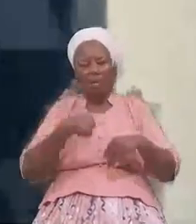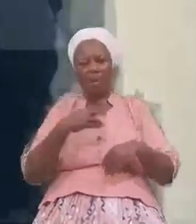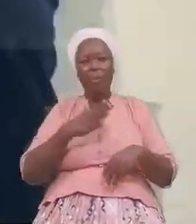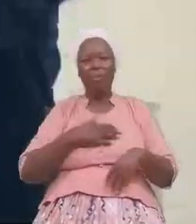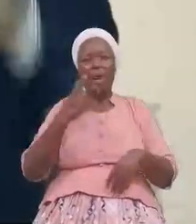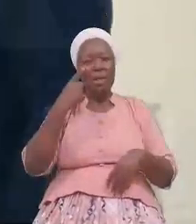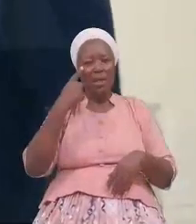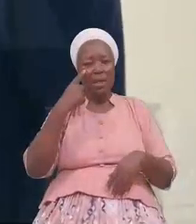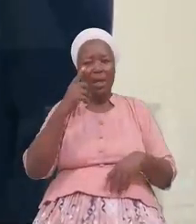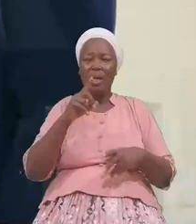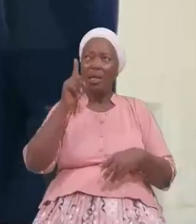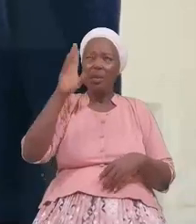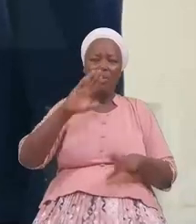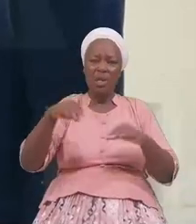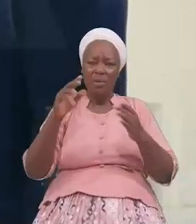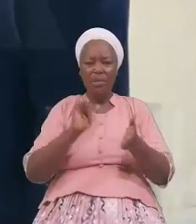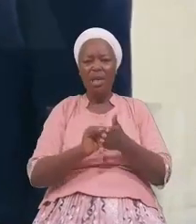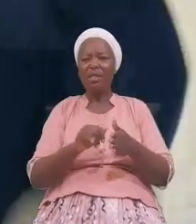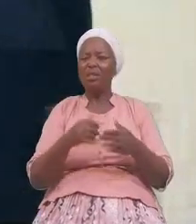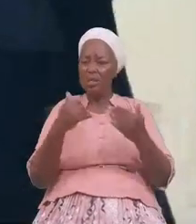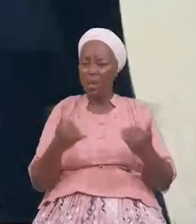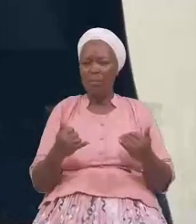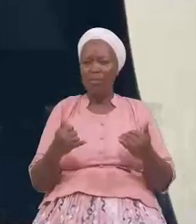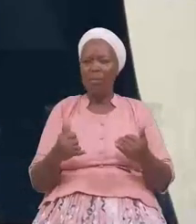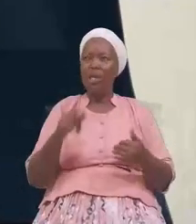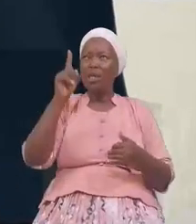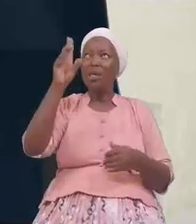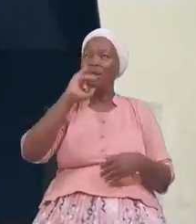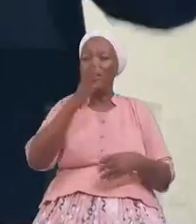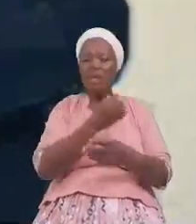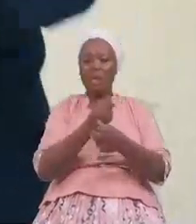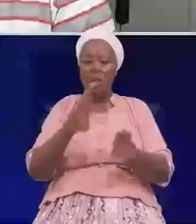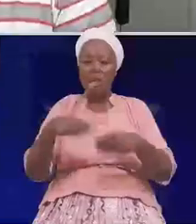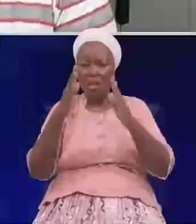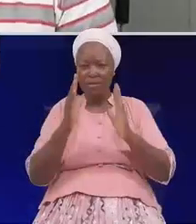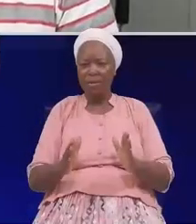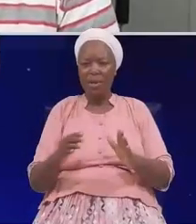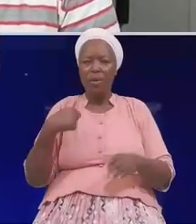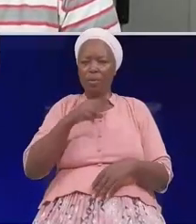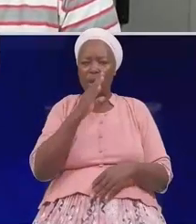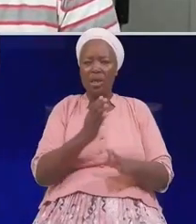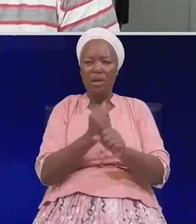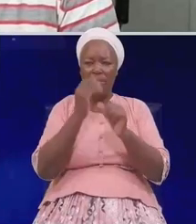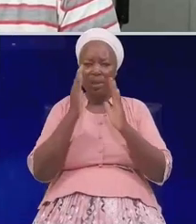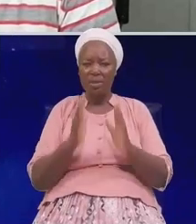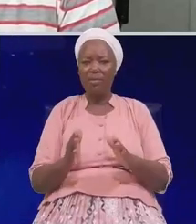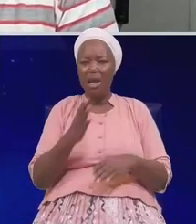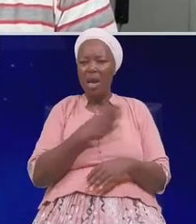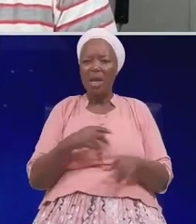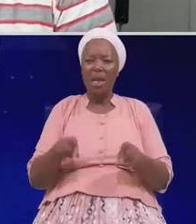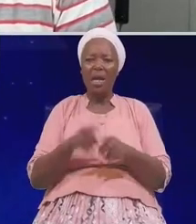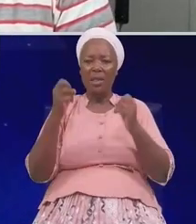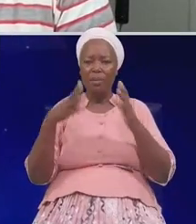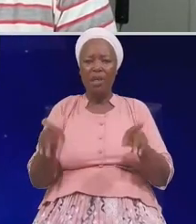Il a déjà donné. C'est un donateur. C'est nous les récepteurs. Et à tous ceux qui l'ont